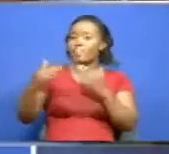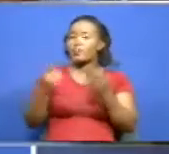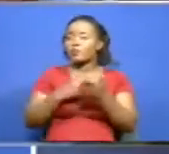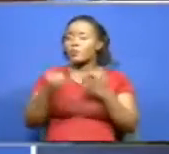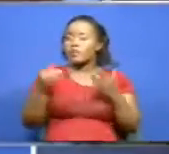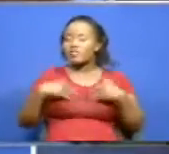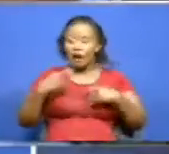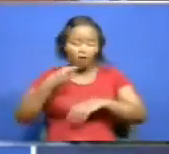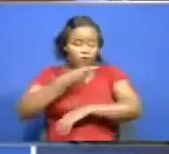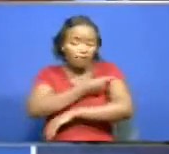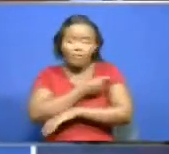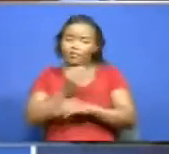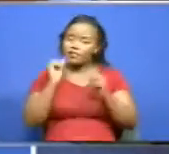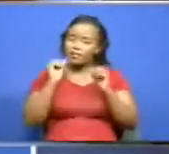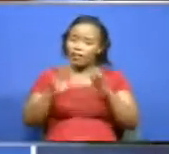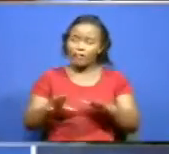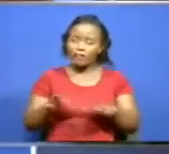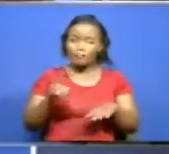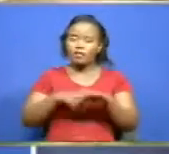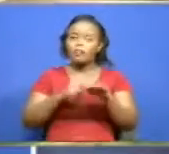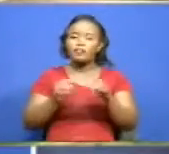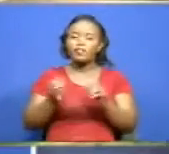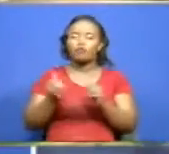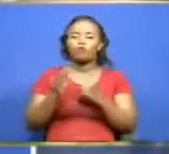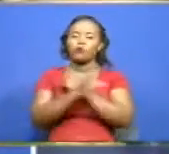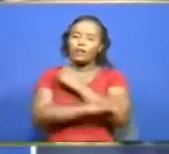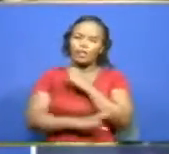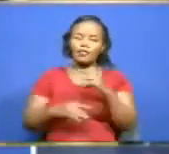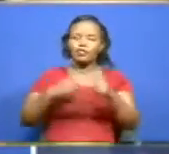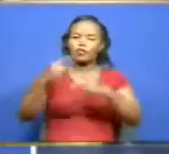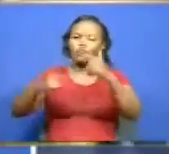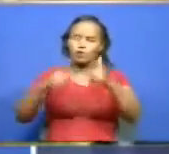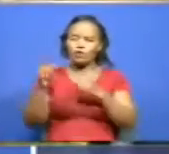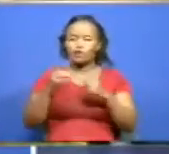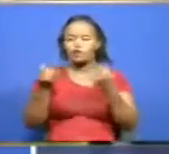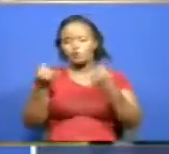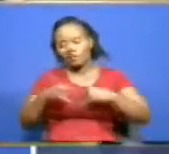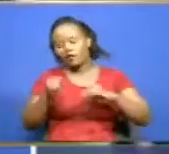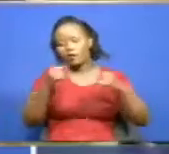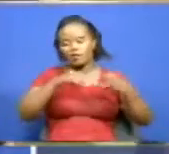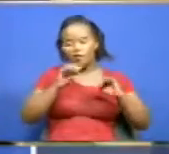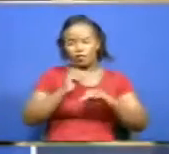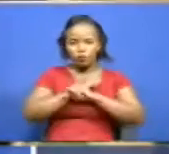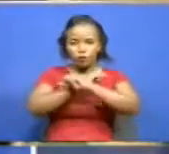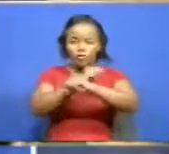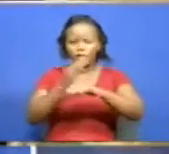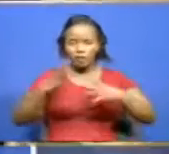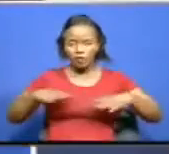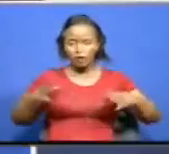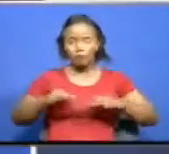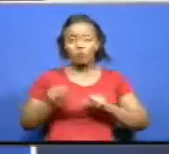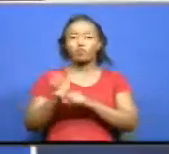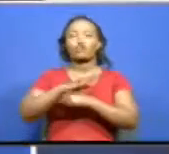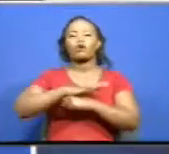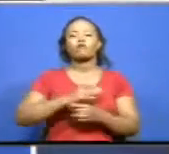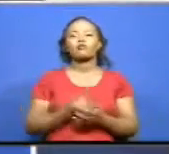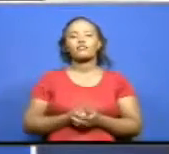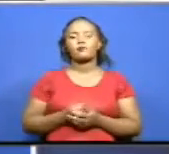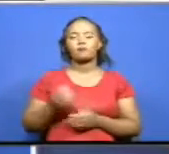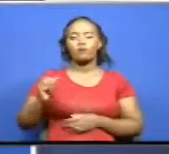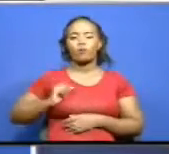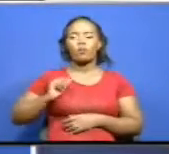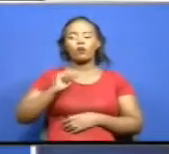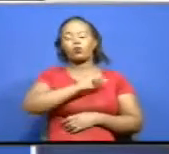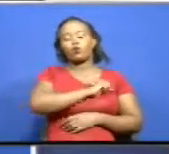COVID-19 wakati taifa hili linapokabiliana na wimbi la tatu la maambukizi ya ugonjwa huo. Walipofika mbele ya kamati ya bunge la seneti kuhusu